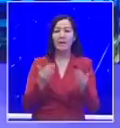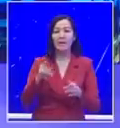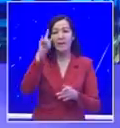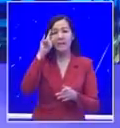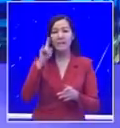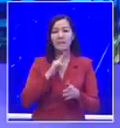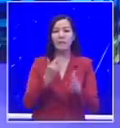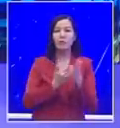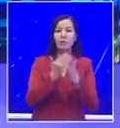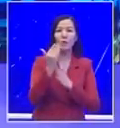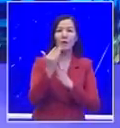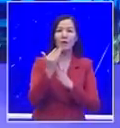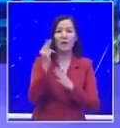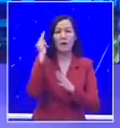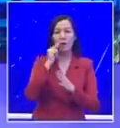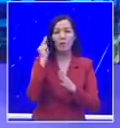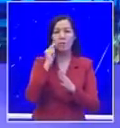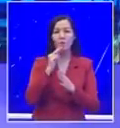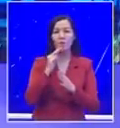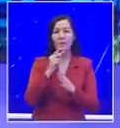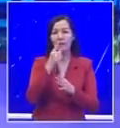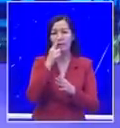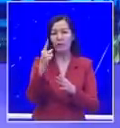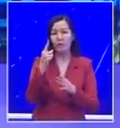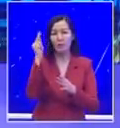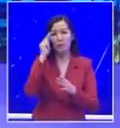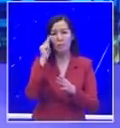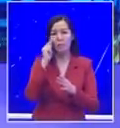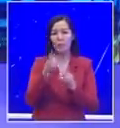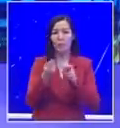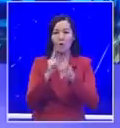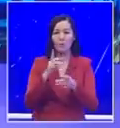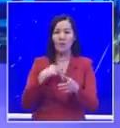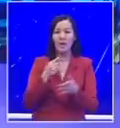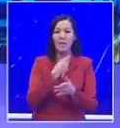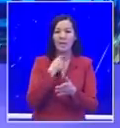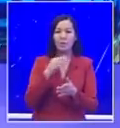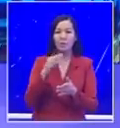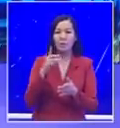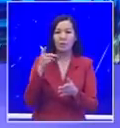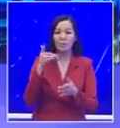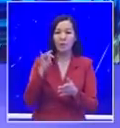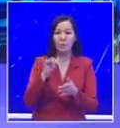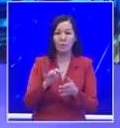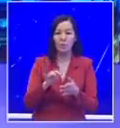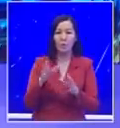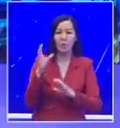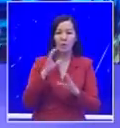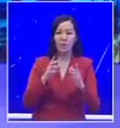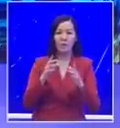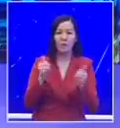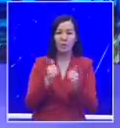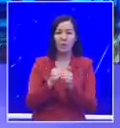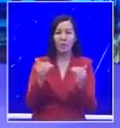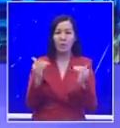Қазір еліміздегі жоғары және арнаулы оқу орындары қашықтан оқыту жүйесіне көшкен. Талдықорғандағы Жетісу мемлекеттік университеті